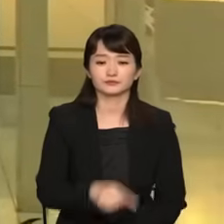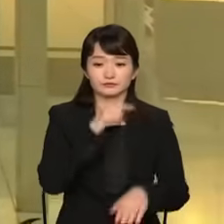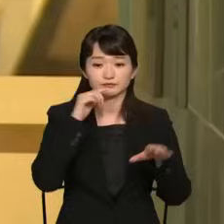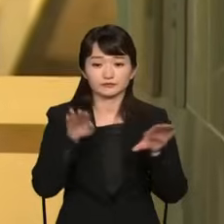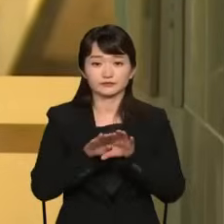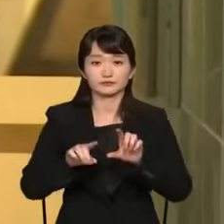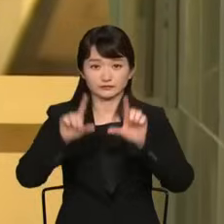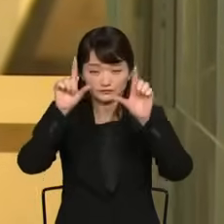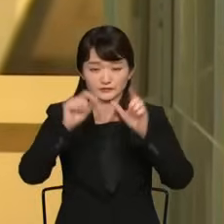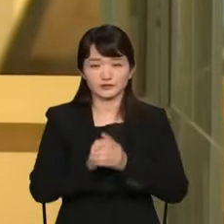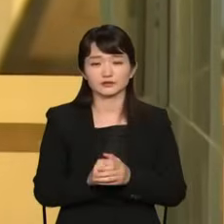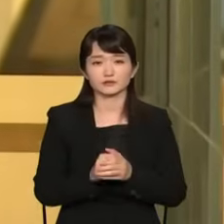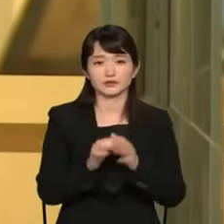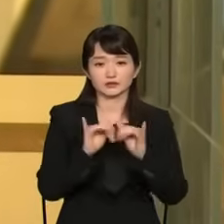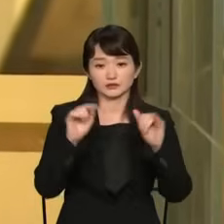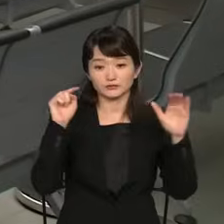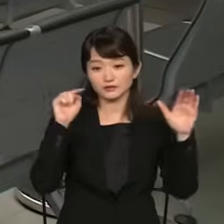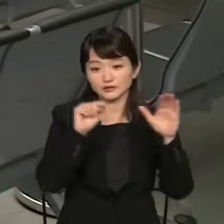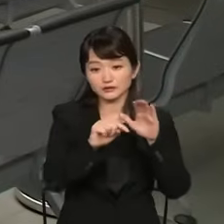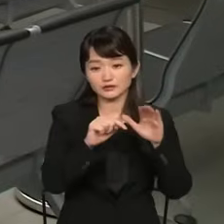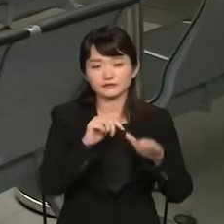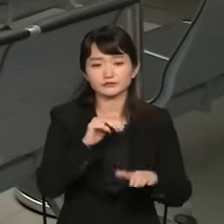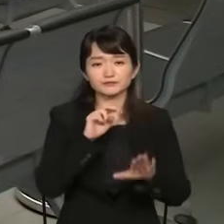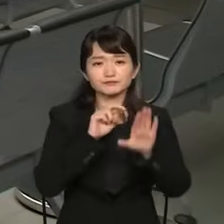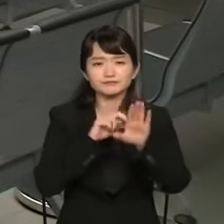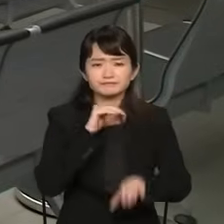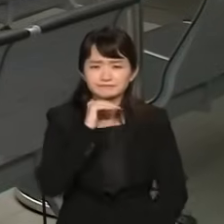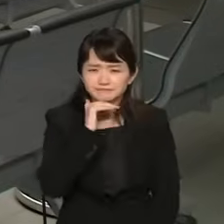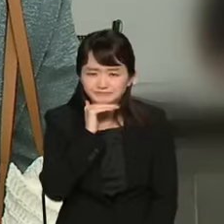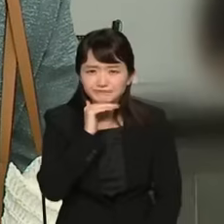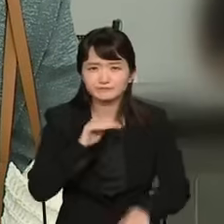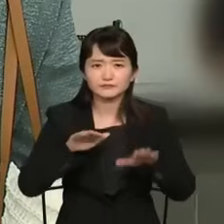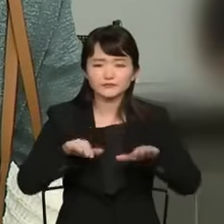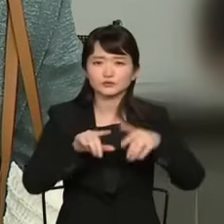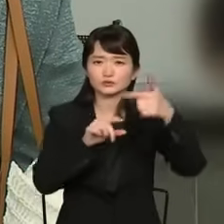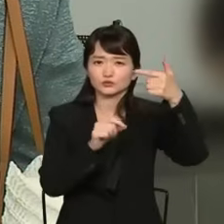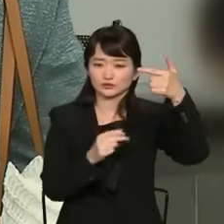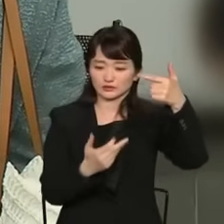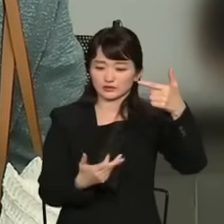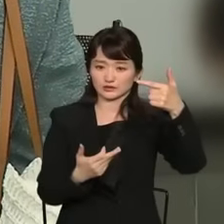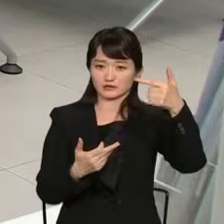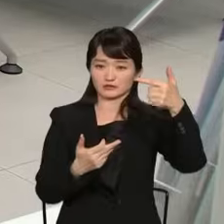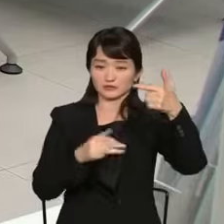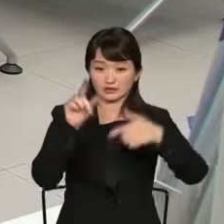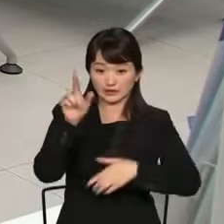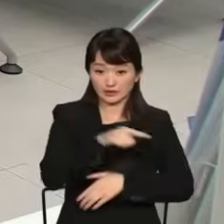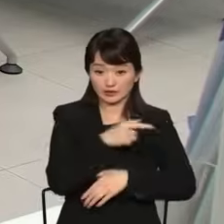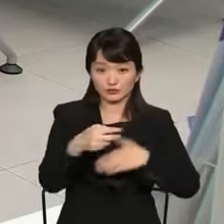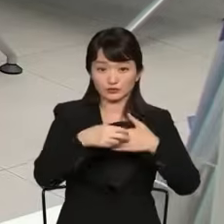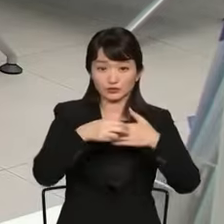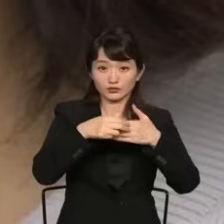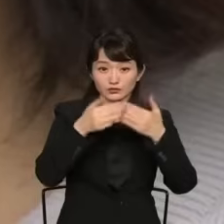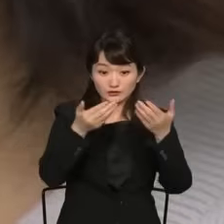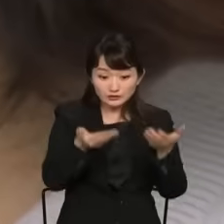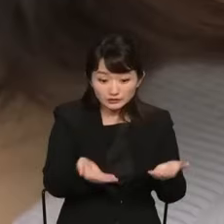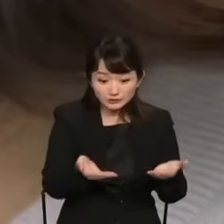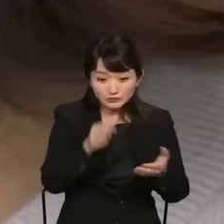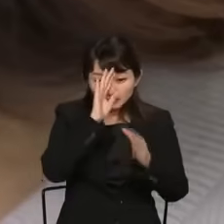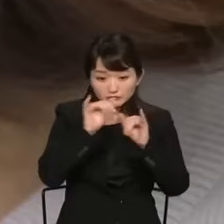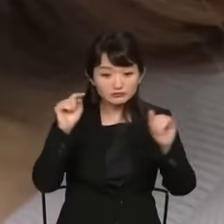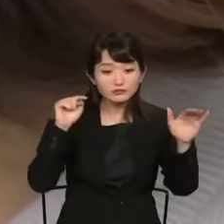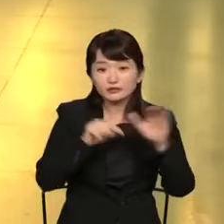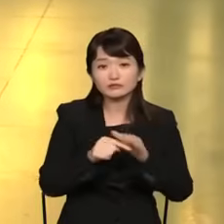일요일이지만 사람들이 진료를 기다립니다. 하지만 실제로 오는 18일 하루지만 문을 열지 않으면 환자들은 갈 곳이